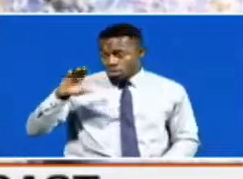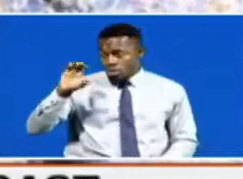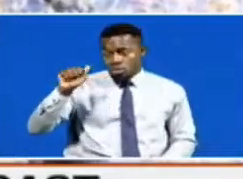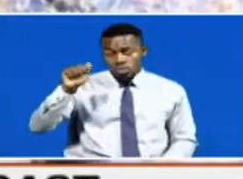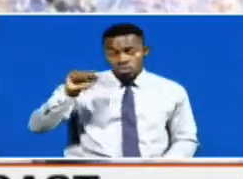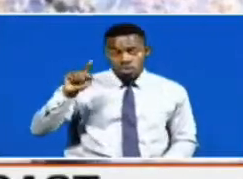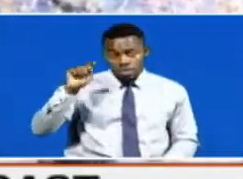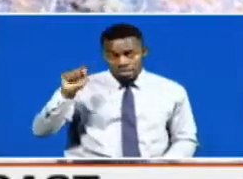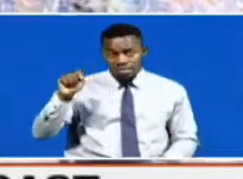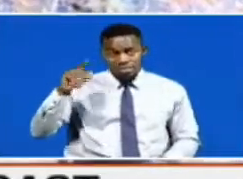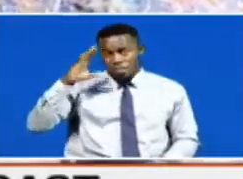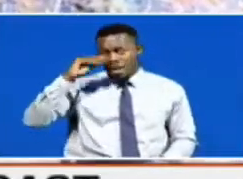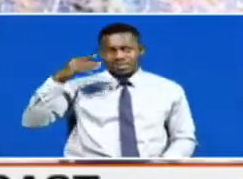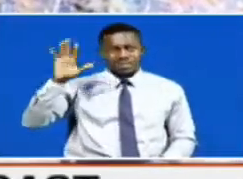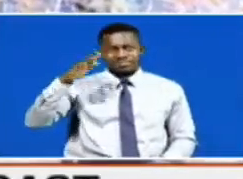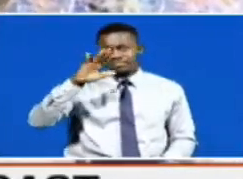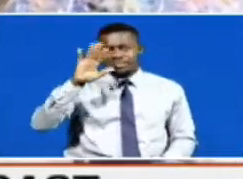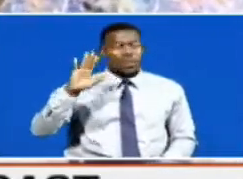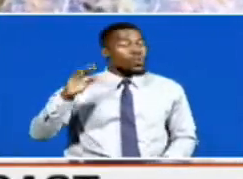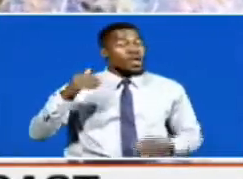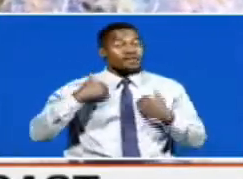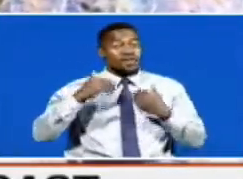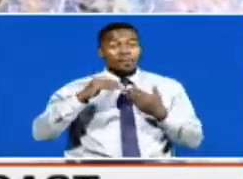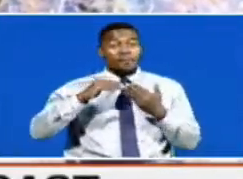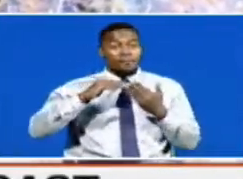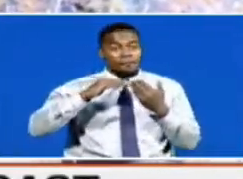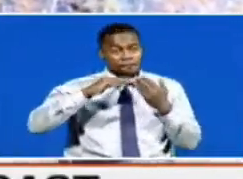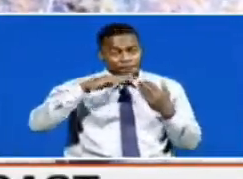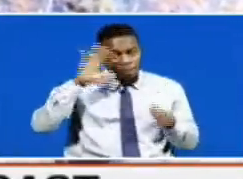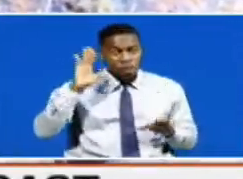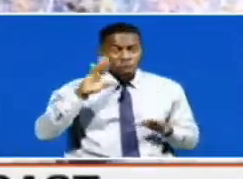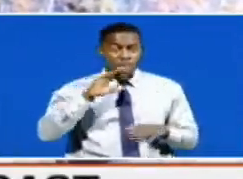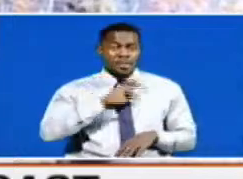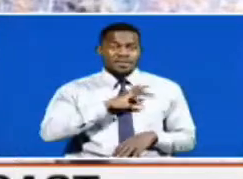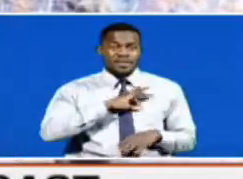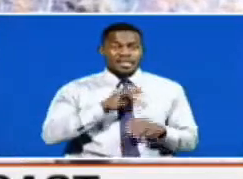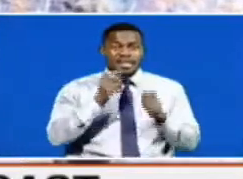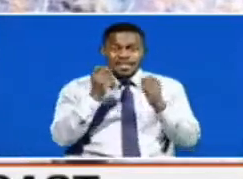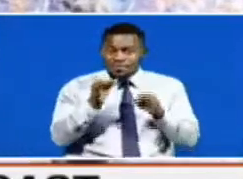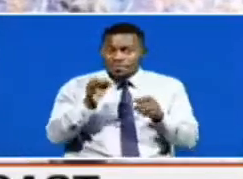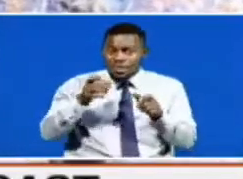fedha nyingi, lakini tunafikiria kwamba tunaoperate at 10%,